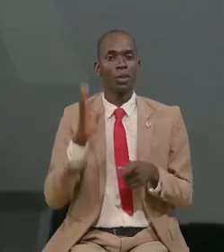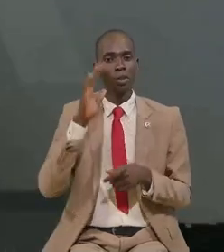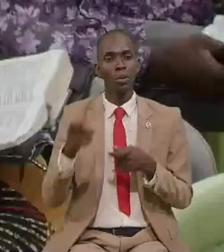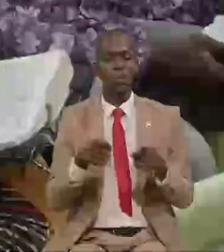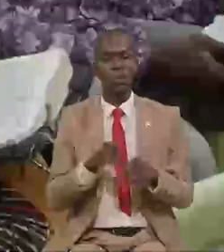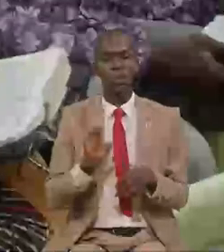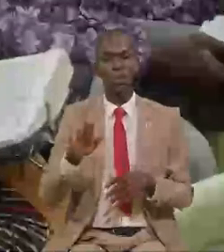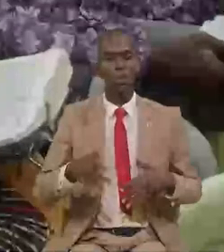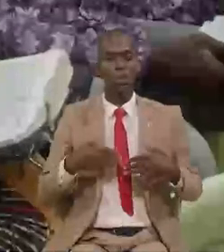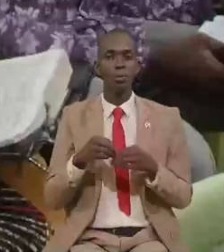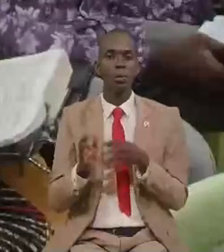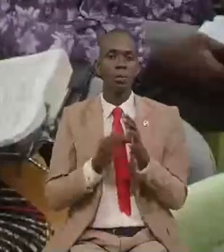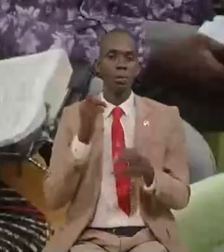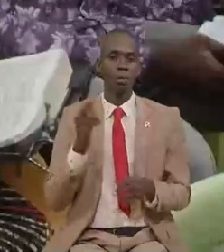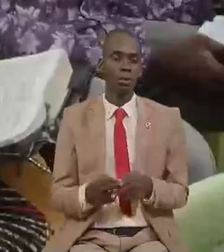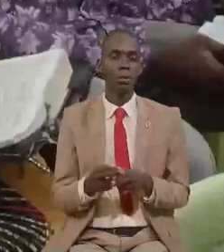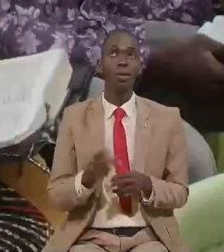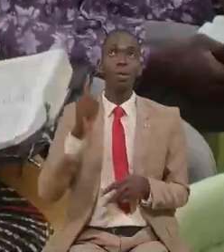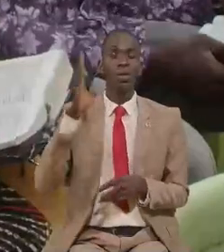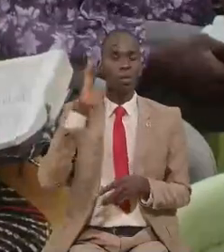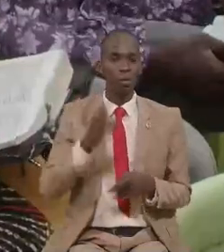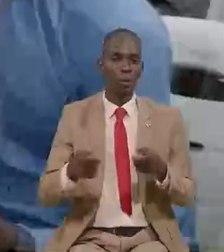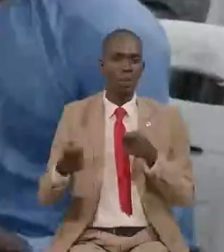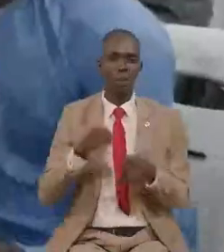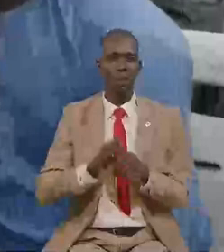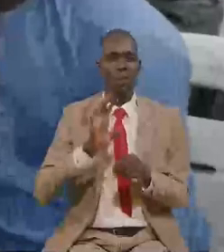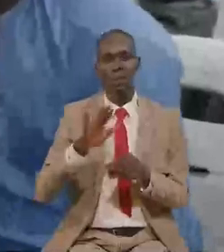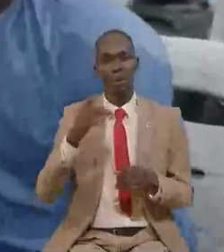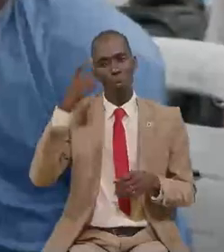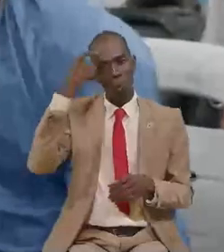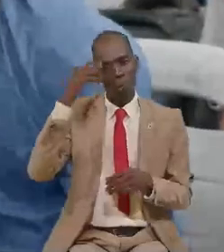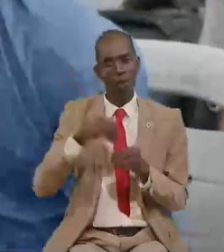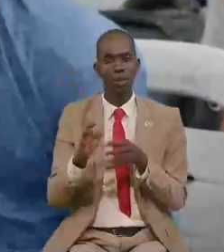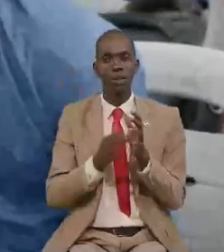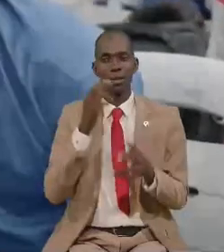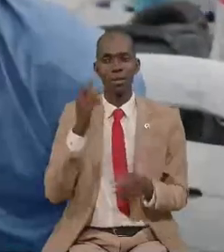vie, il règnera dans ton cerveau.